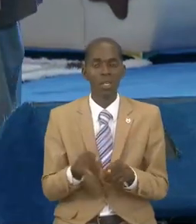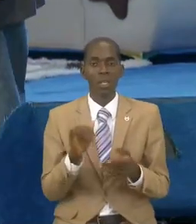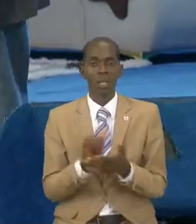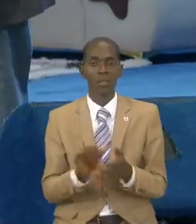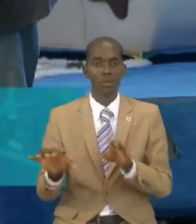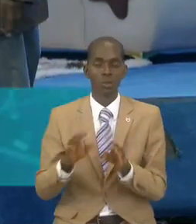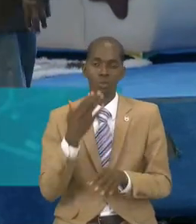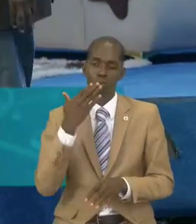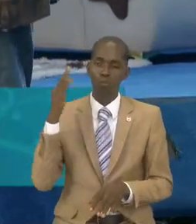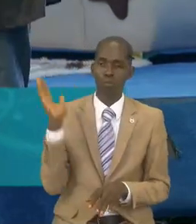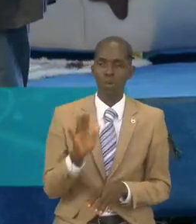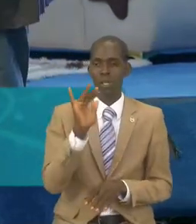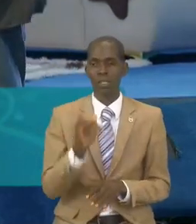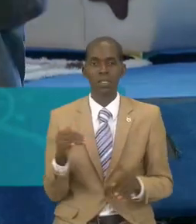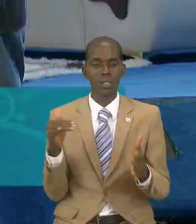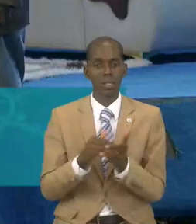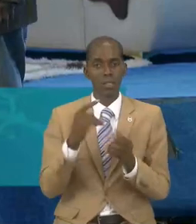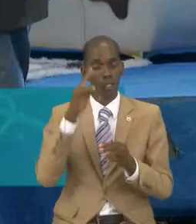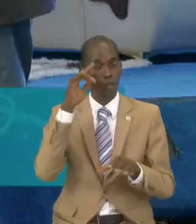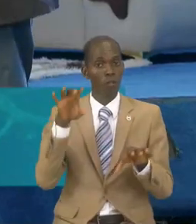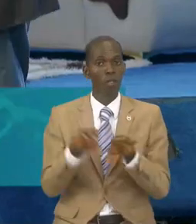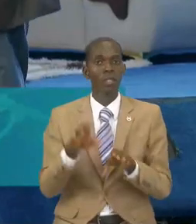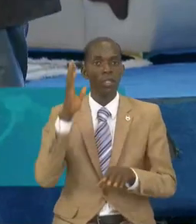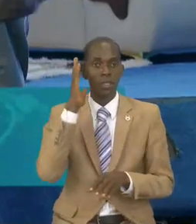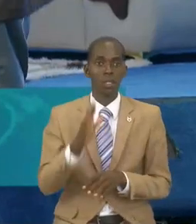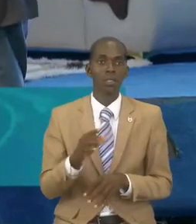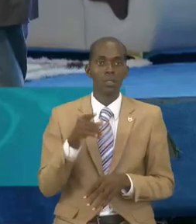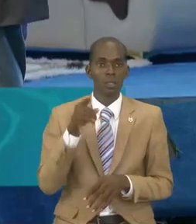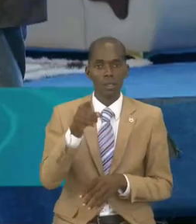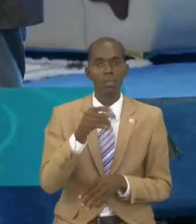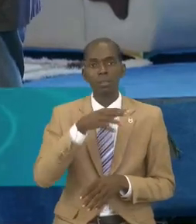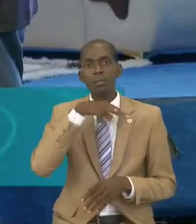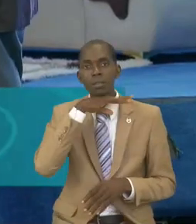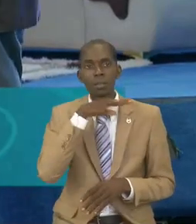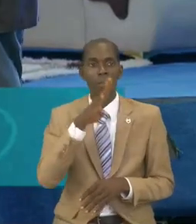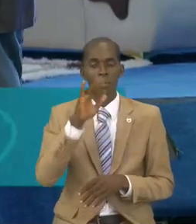des flatteries les traits de l'Alliance, mais ceux du peuple qui connaissent,